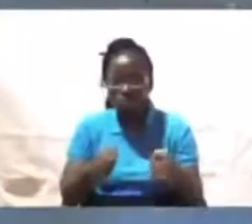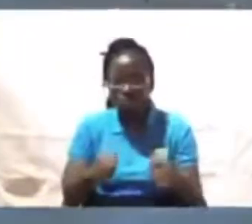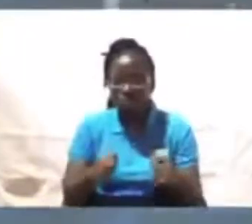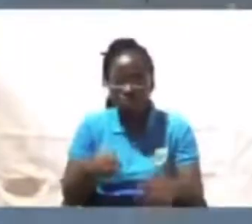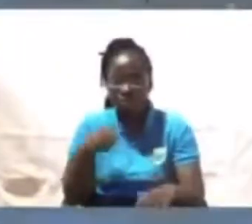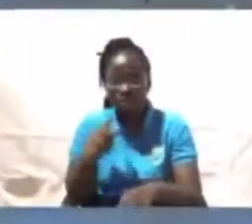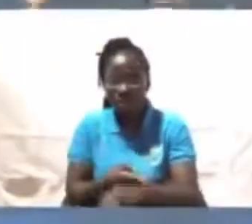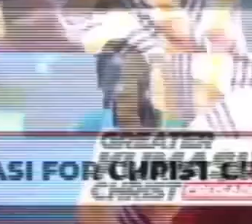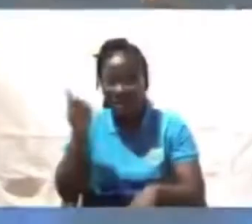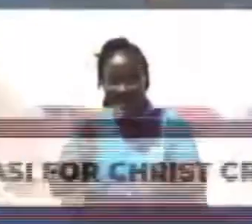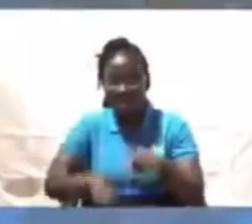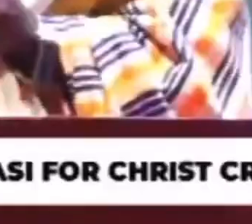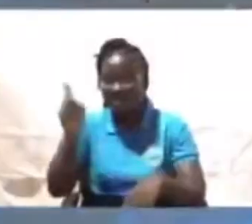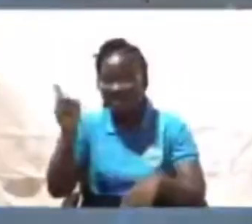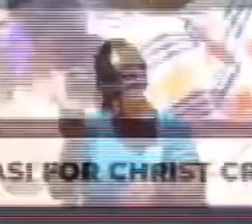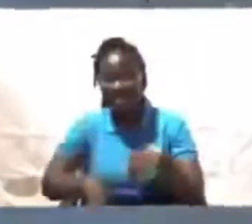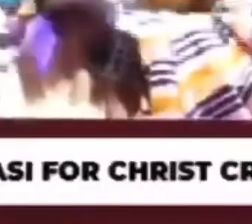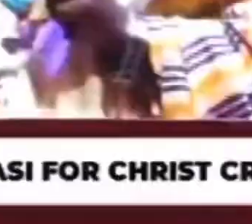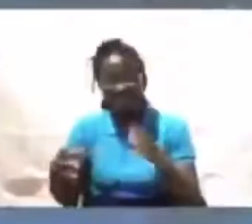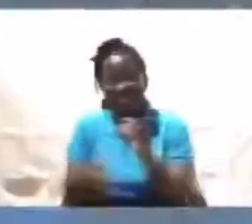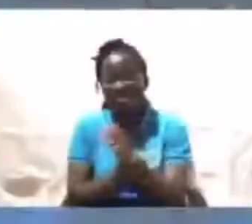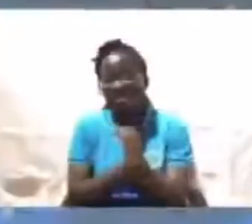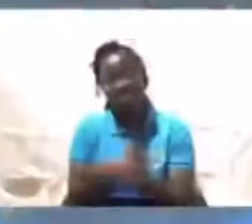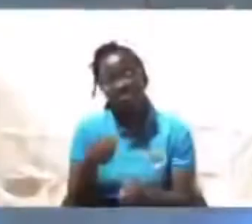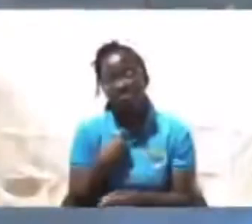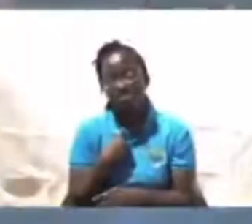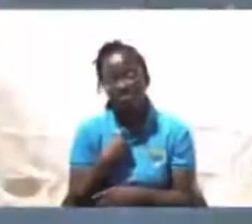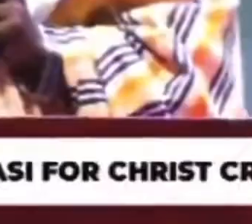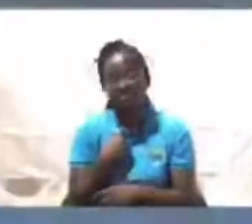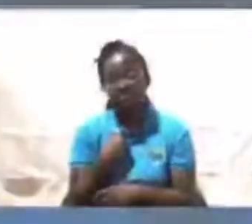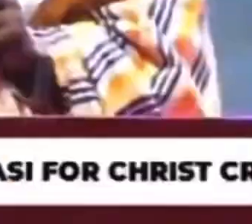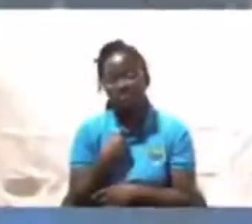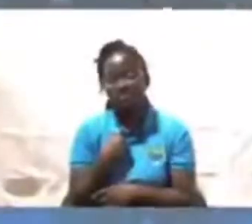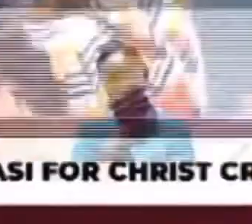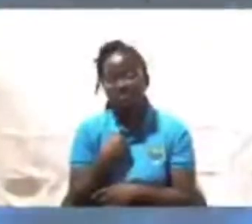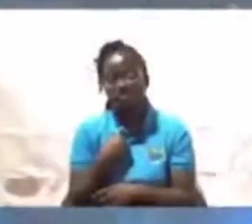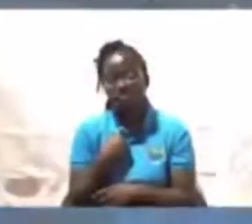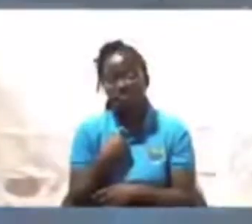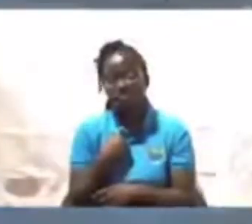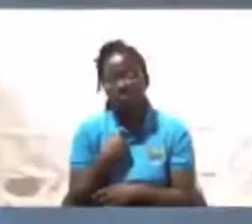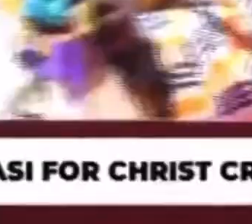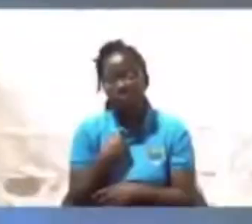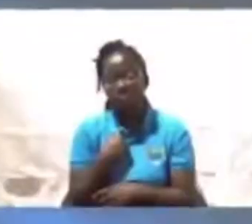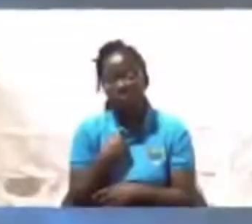chami no yare no wabewu nko kumasia